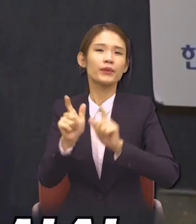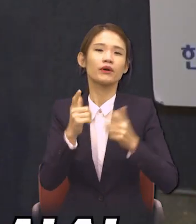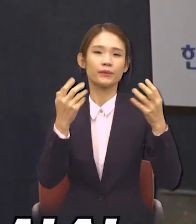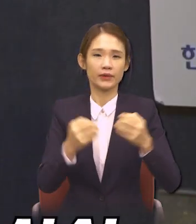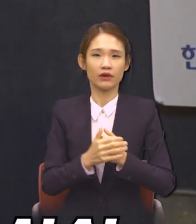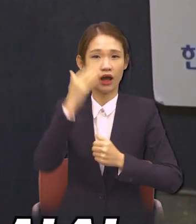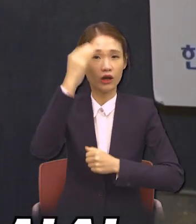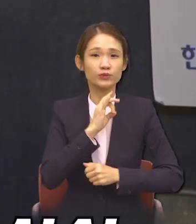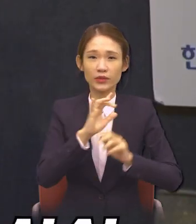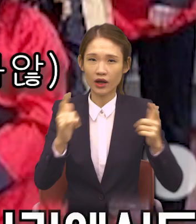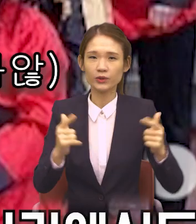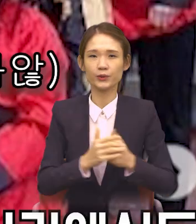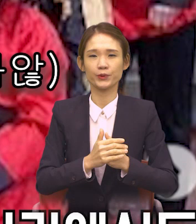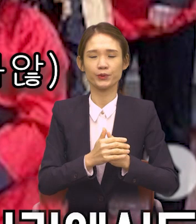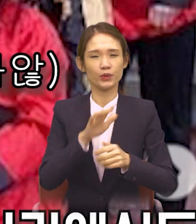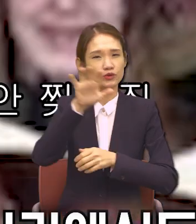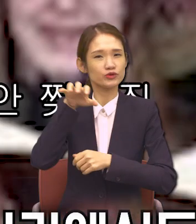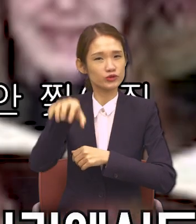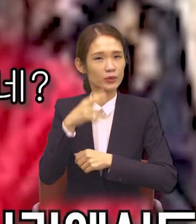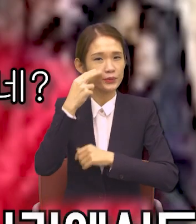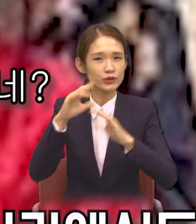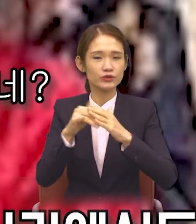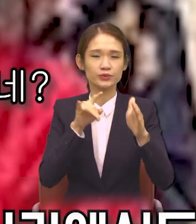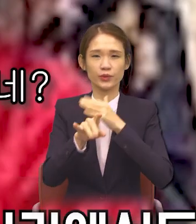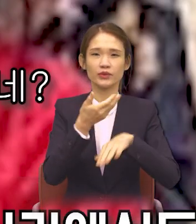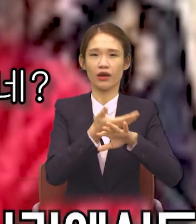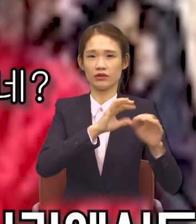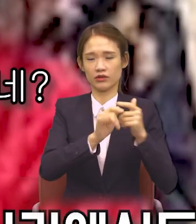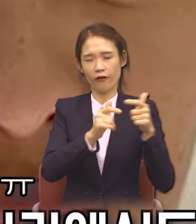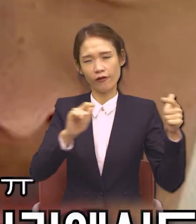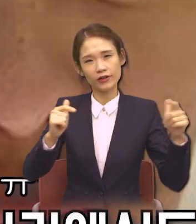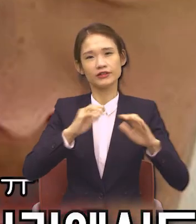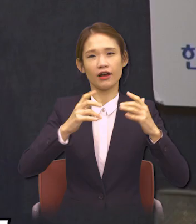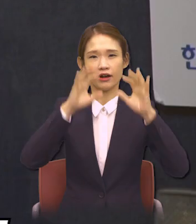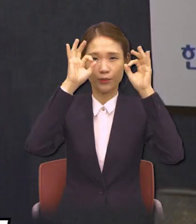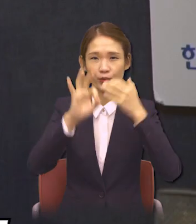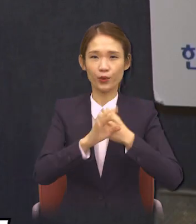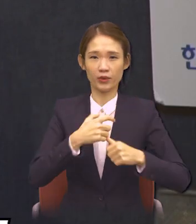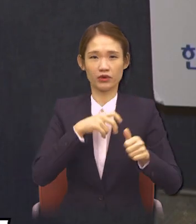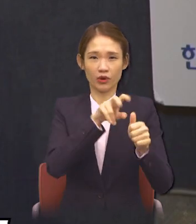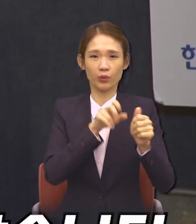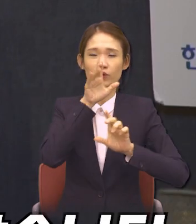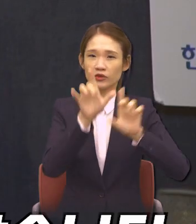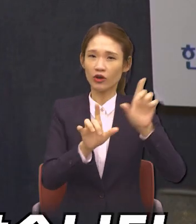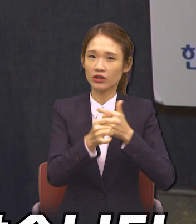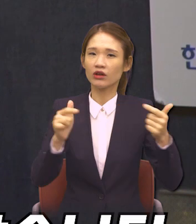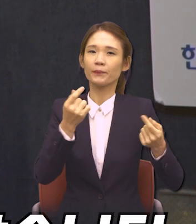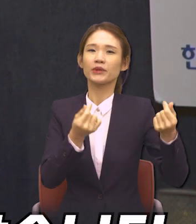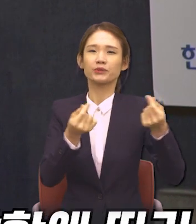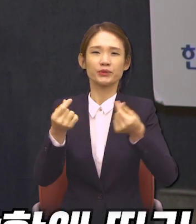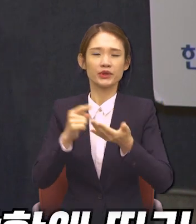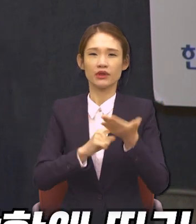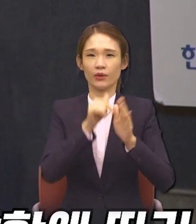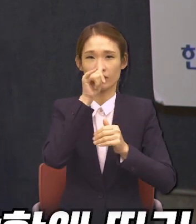같아요. 한국만 그런 건 아니고 사실 뭐 유럽이라든가 미국이라든가 다른 여러 나라들에서도 이 혐오라는 현상이 좀 비슷하게 나타나는